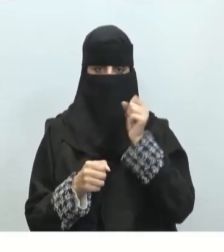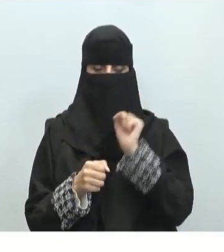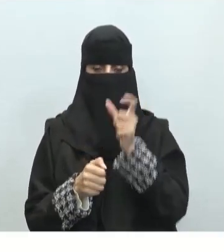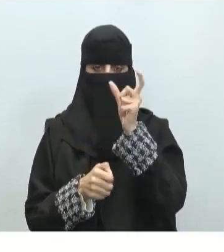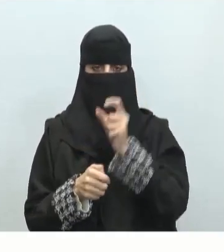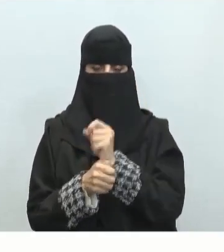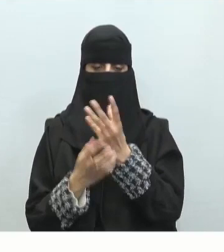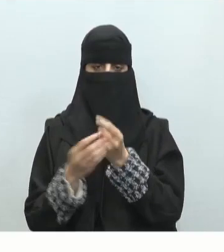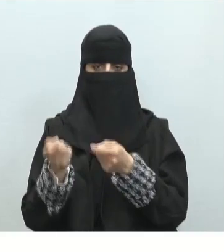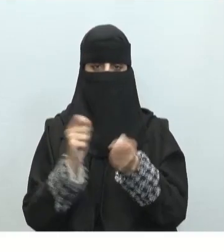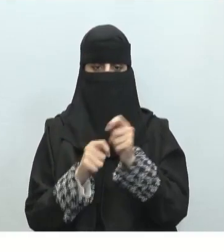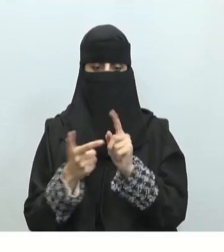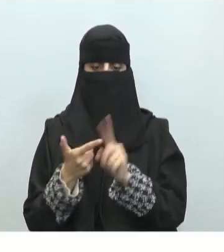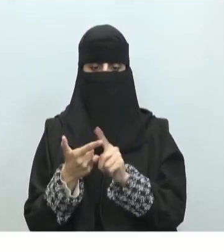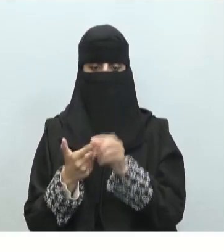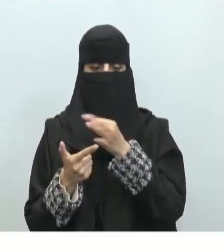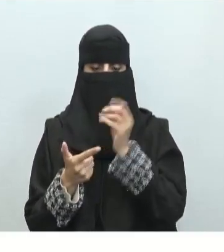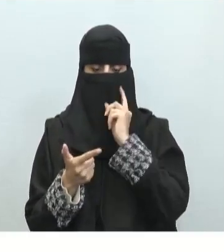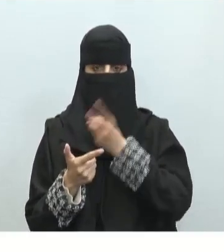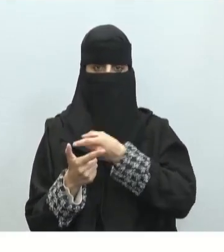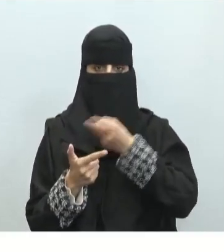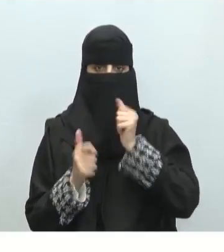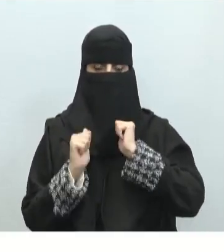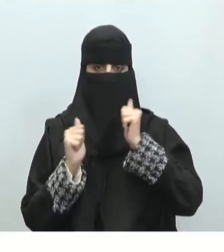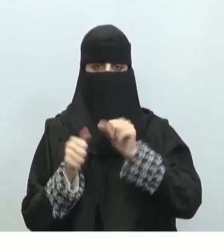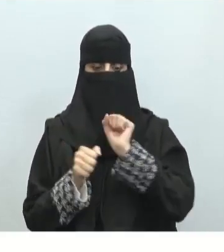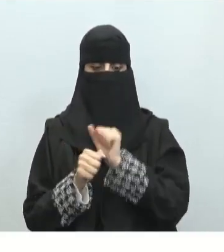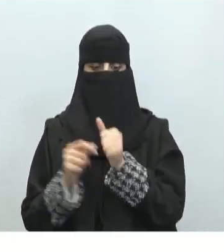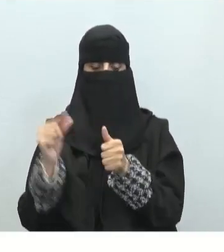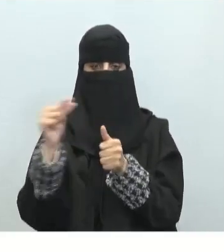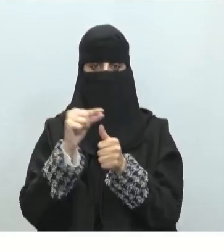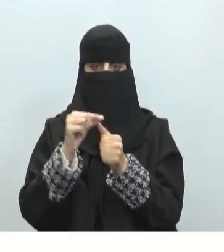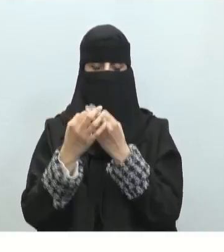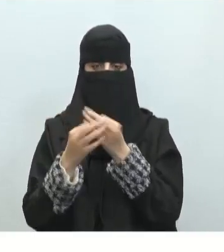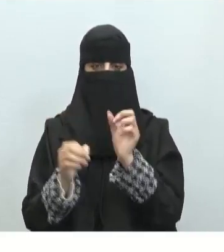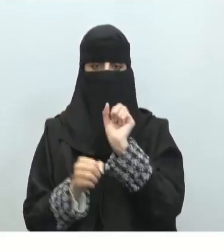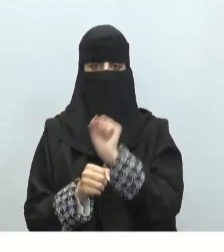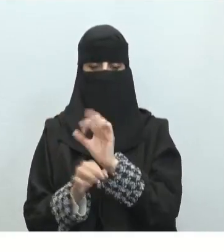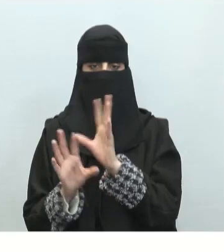واستعماله ايضا ان يستنتج الطالب والطالبه العلامات الاعرابيه